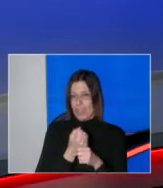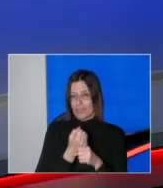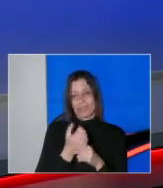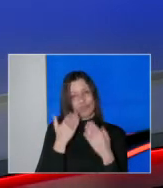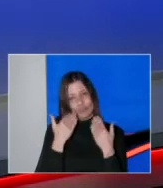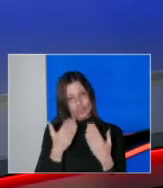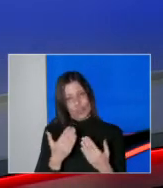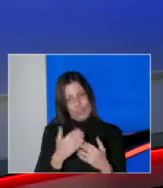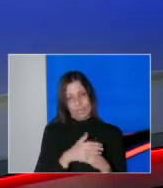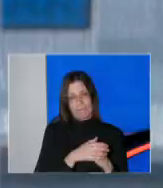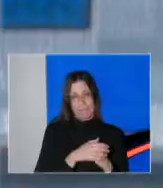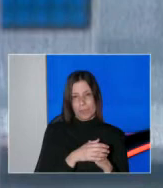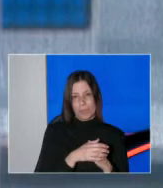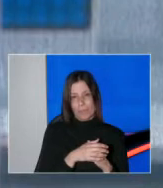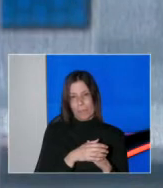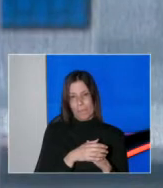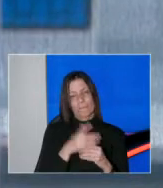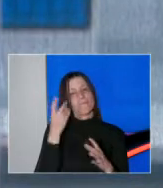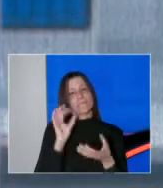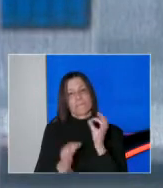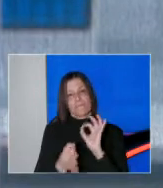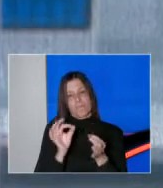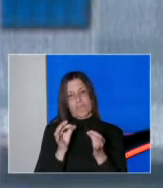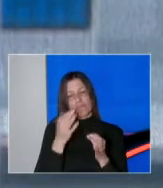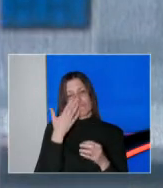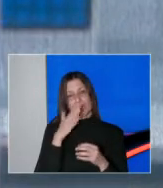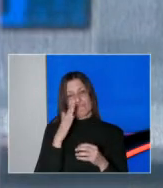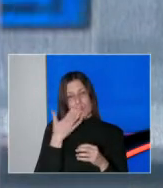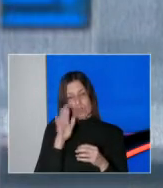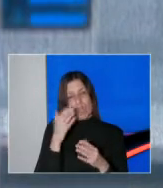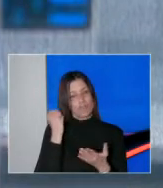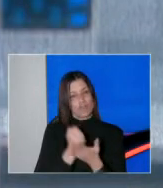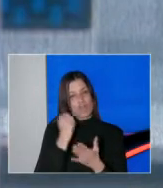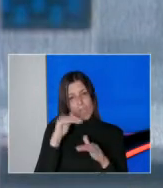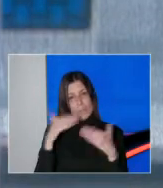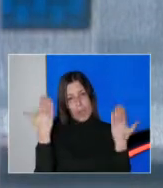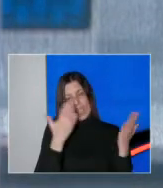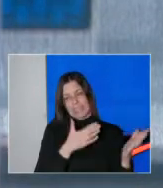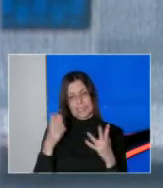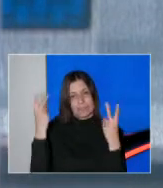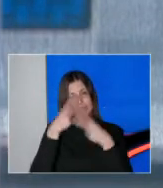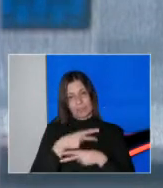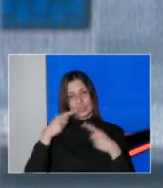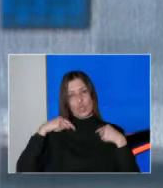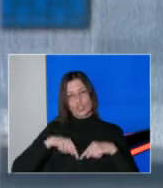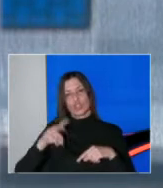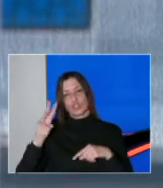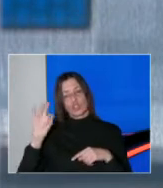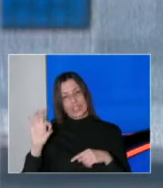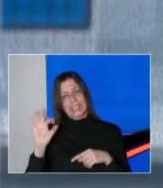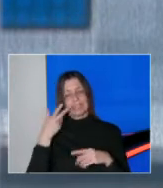תודה רבה לך, יובל, ערב טוב. להתראות. בית המשפט בירושלים אישר הבוקר את הסדר הטיעון בין יושב ראש ש"ס, ארי